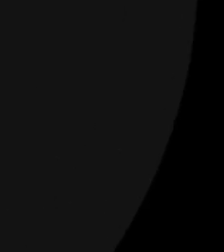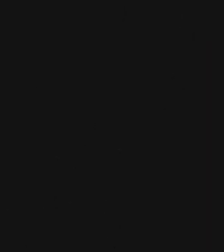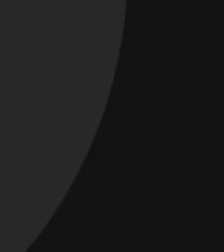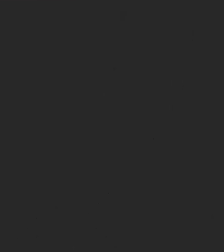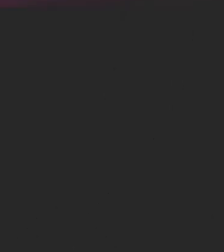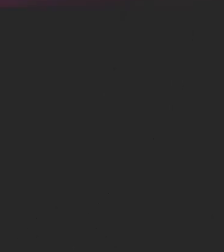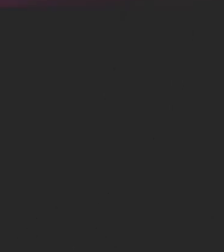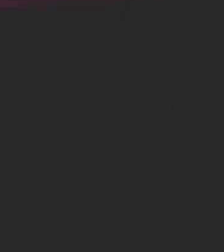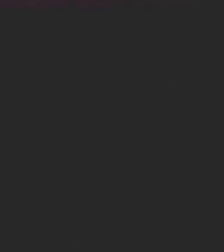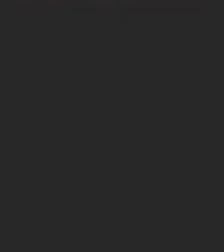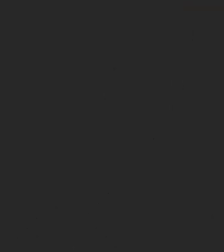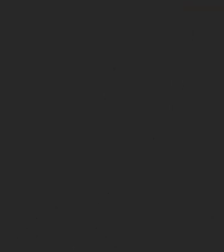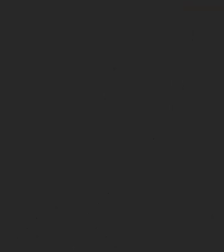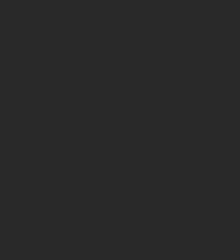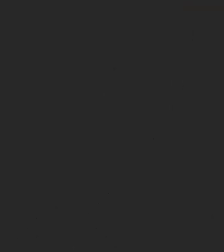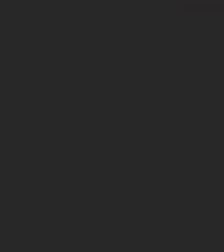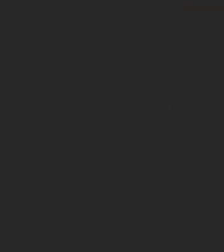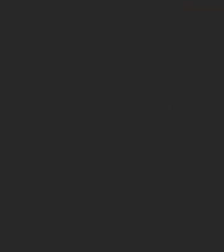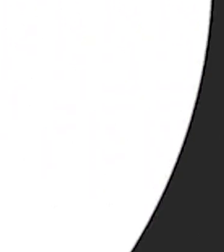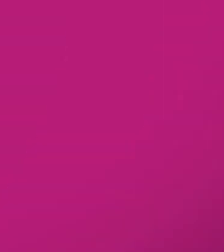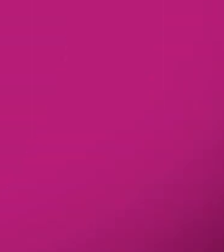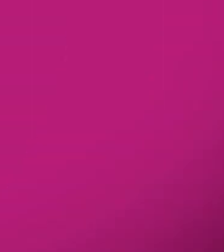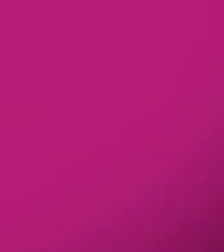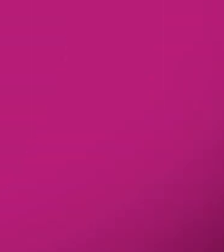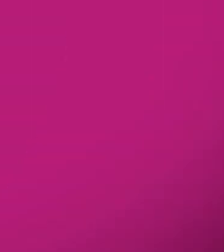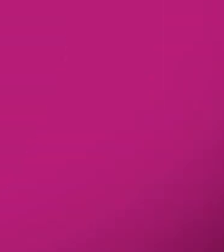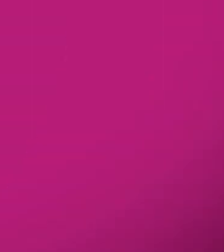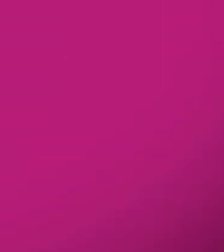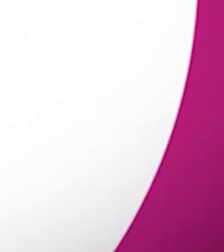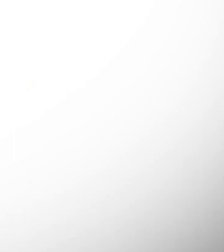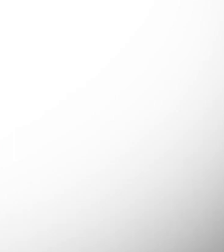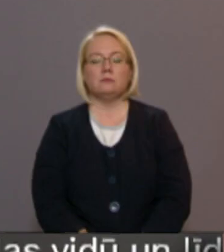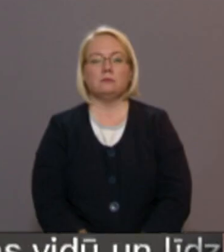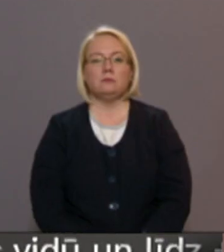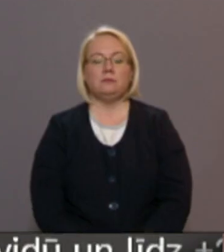Re! Viss ēters ir te!